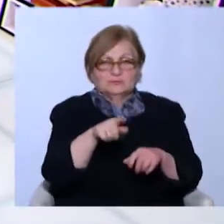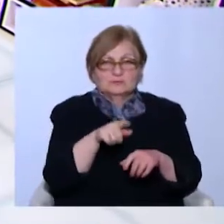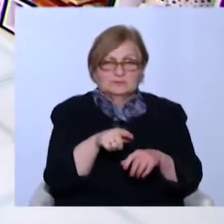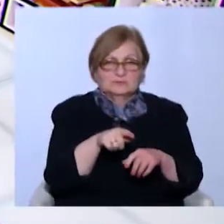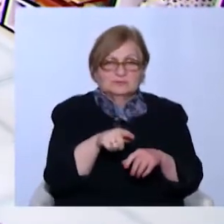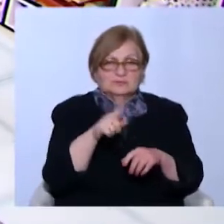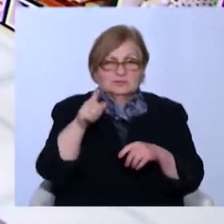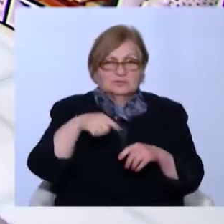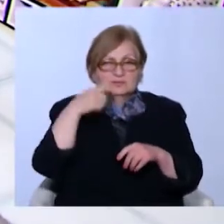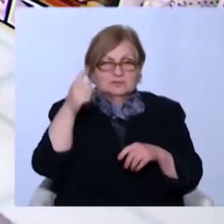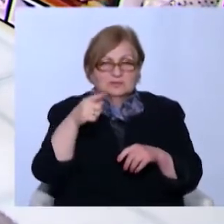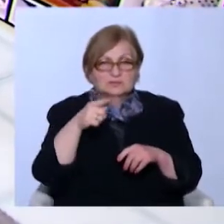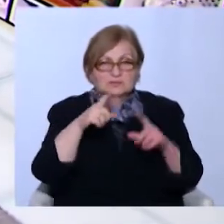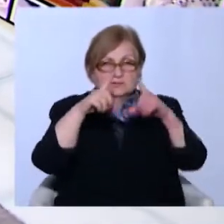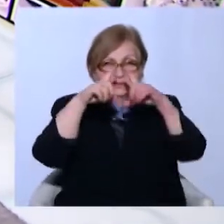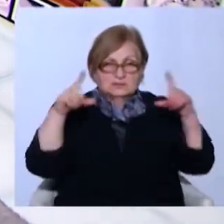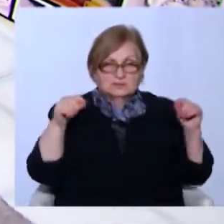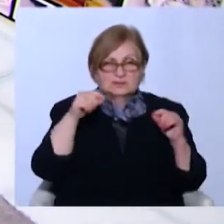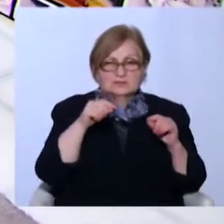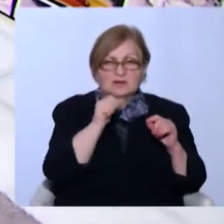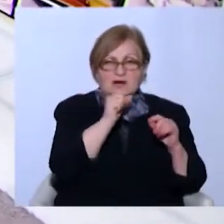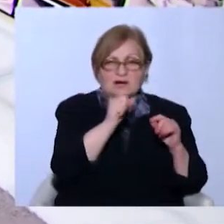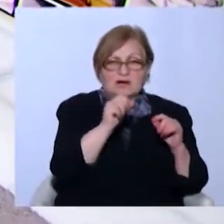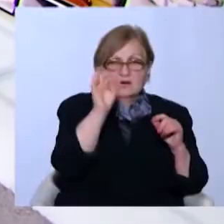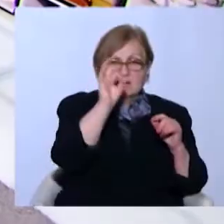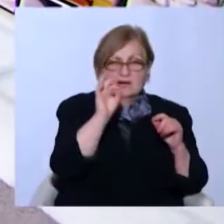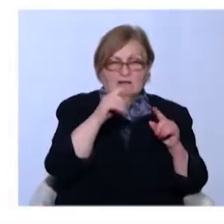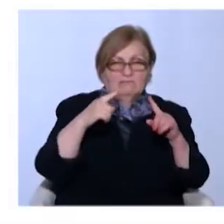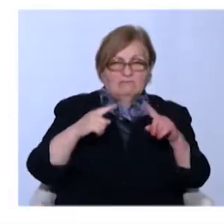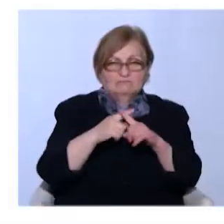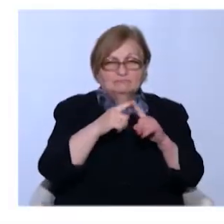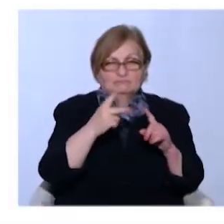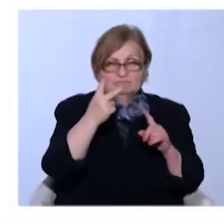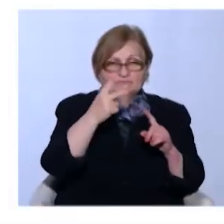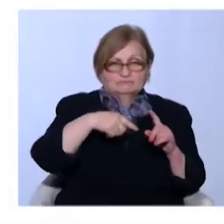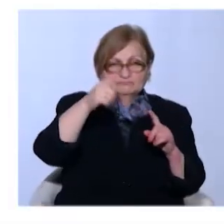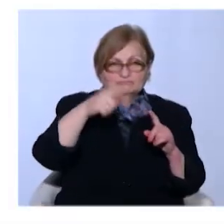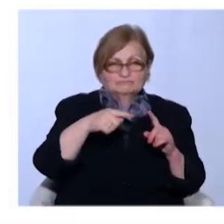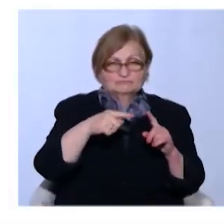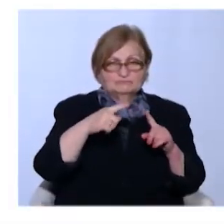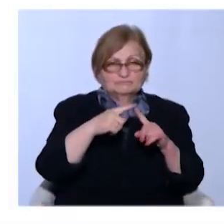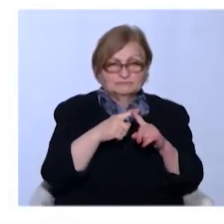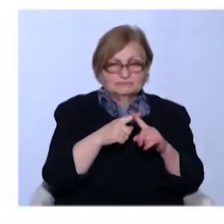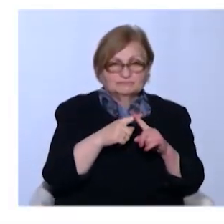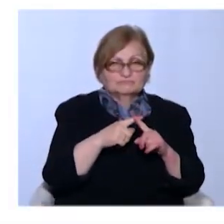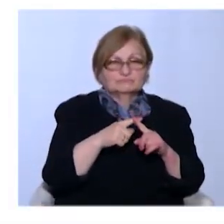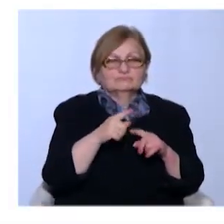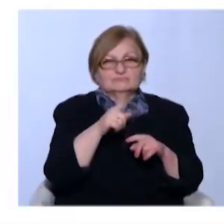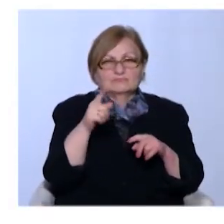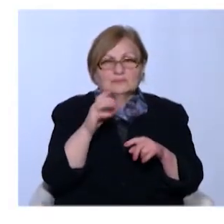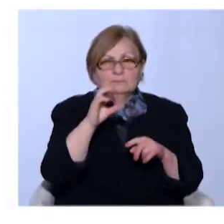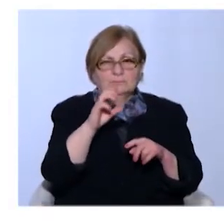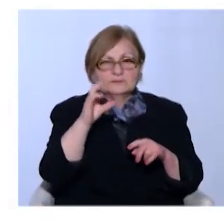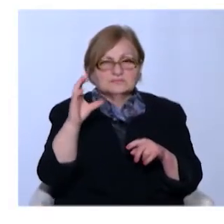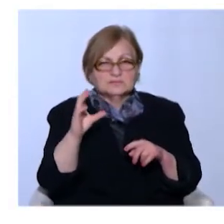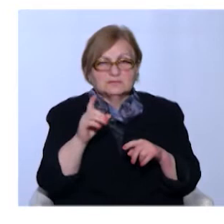შემდეგი ამოცანა ასეთია: მართკუთხა საკოორდინატო სიბრტყეში A 0-2 წერტილზე გავლებული ორი ურთიერთმართობული წრფე OX ღერძს B და C წერტილებში კვეთს,